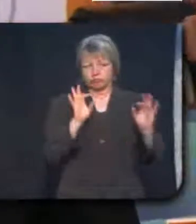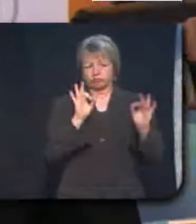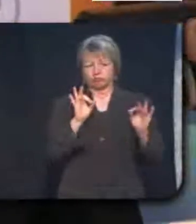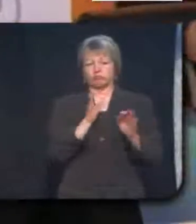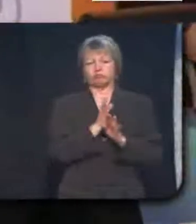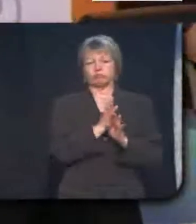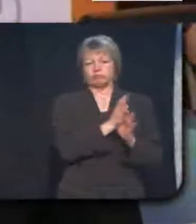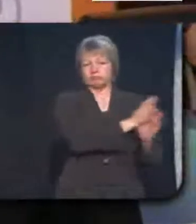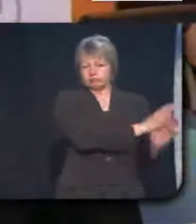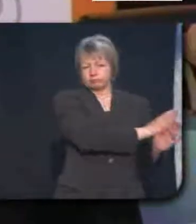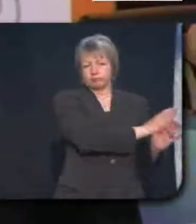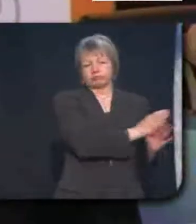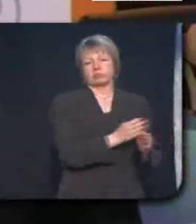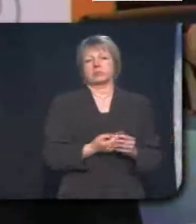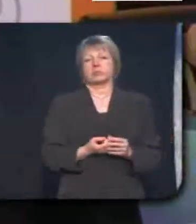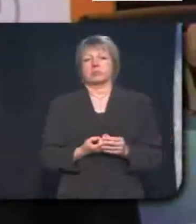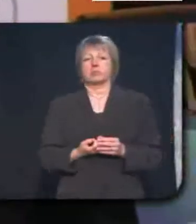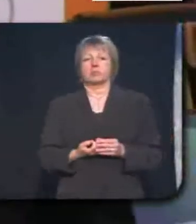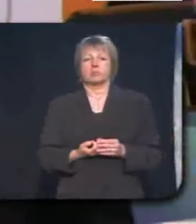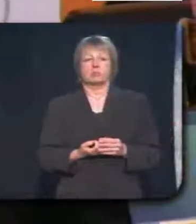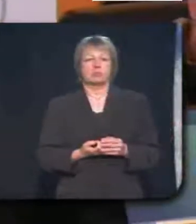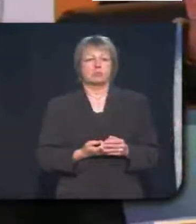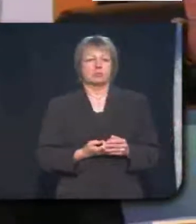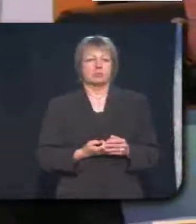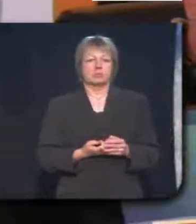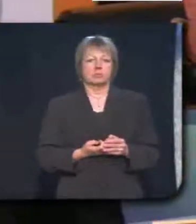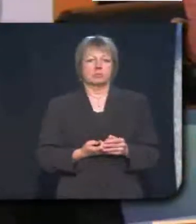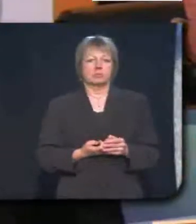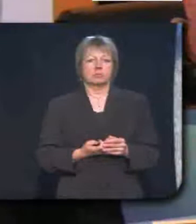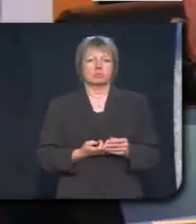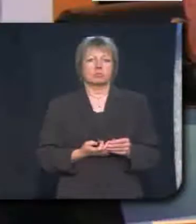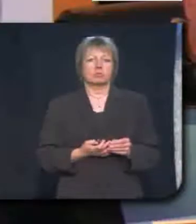dem ist nicht so 30 Sekunden